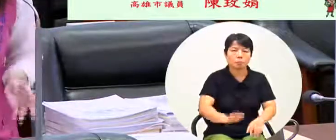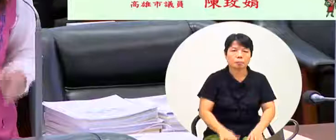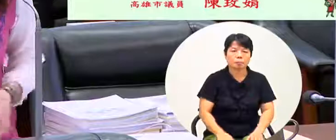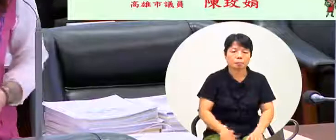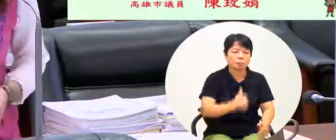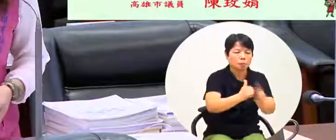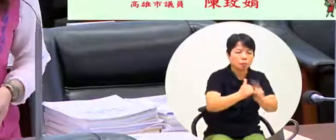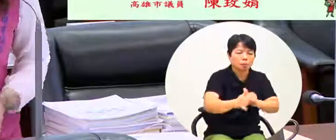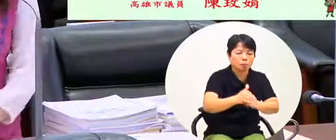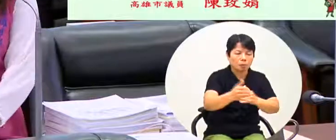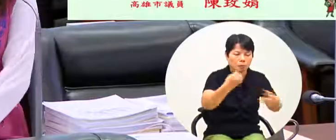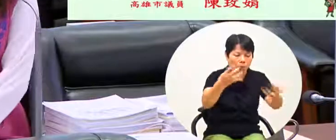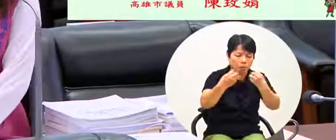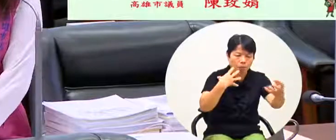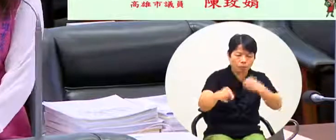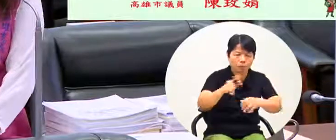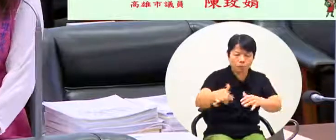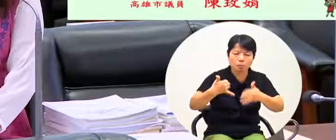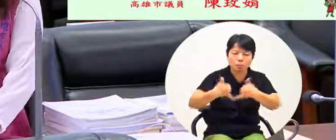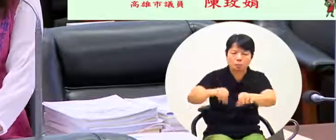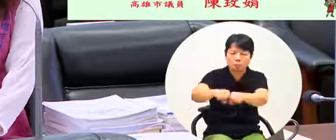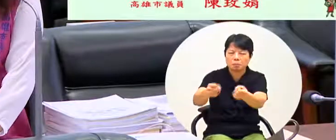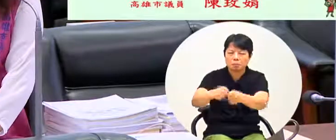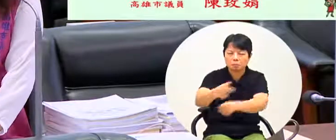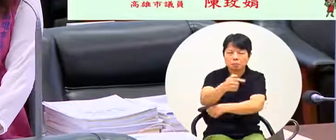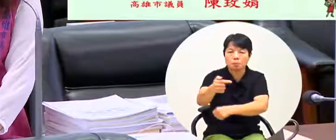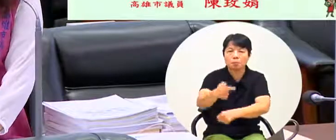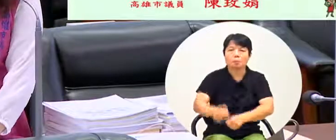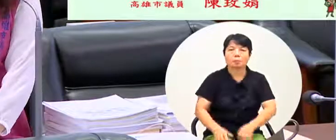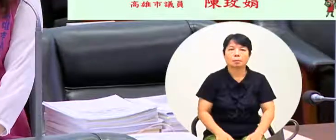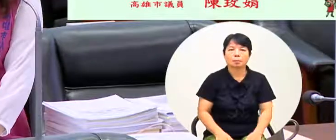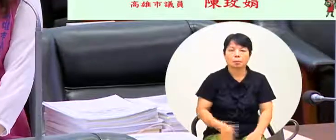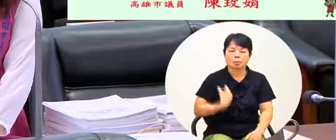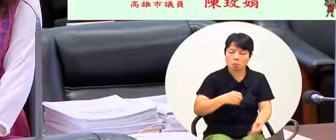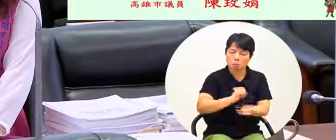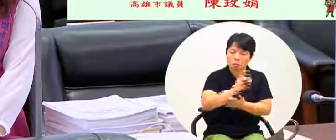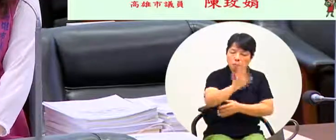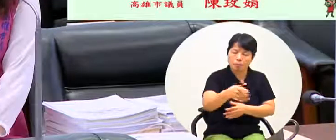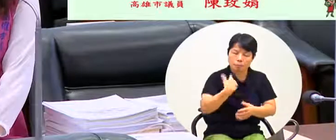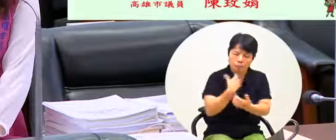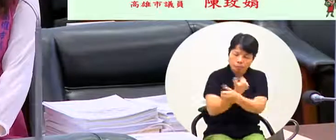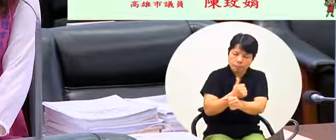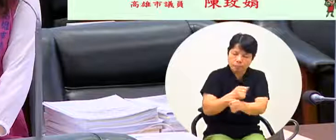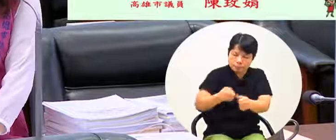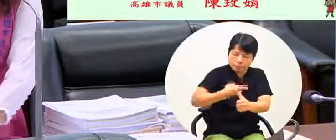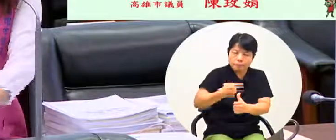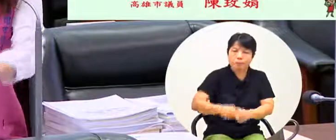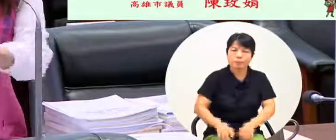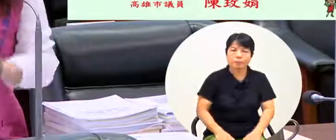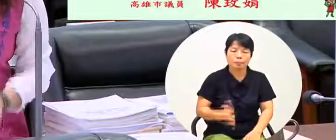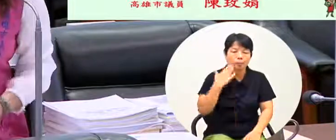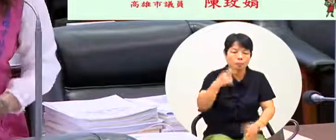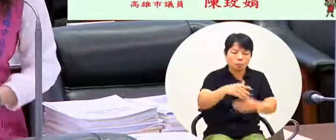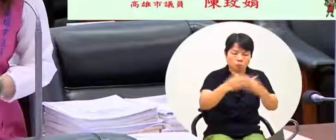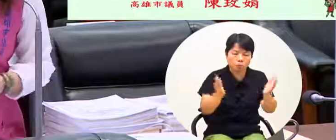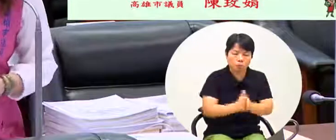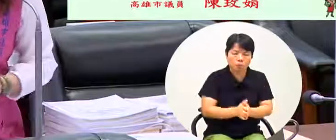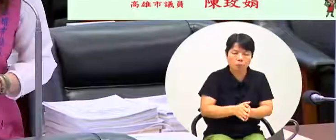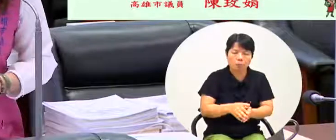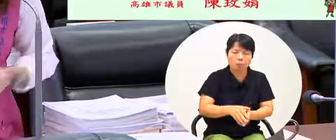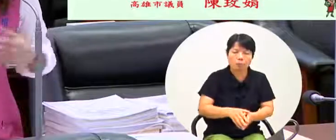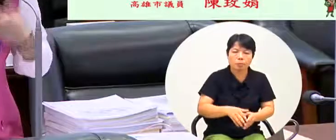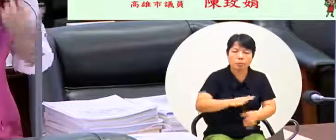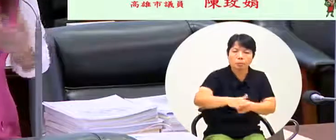真的很糟糕。我也拜托你们优先跟我们考量一下。如果您老婆都全部看得到的，像起码我这议员建议